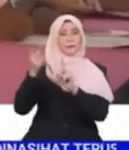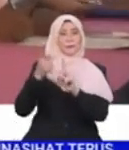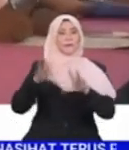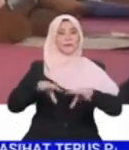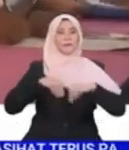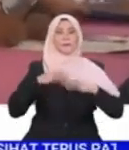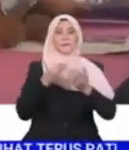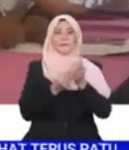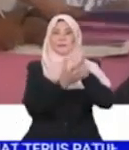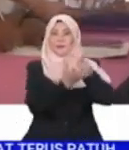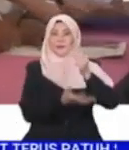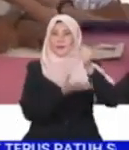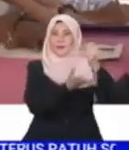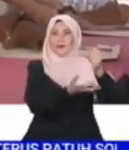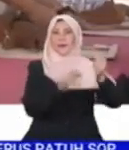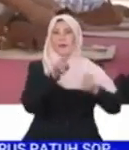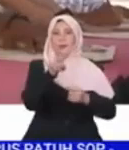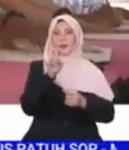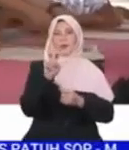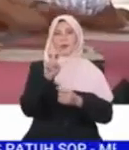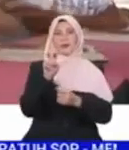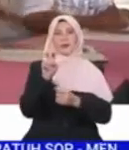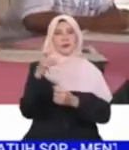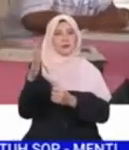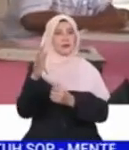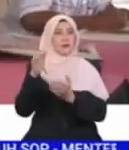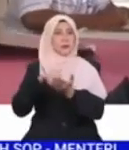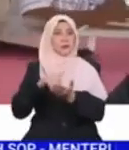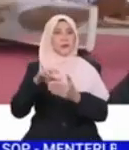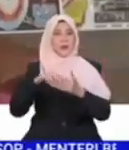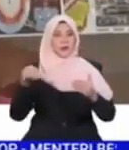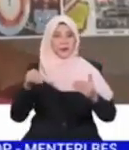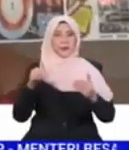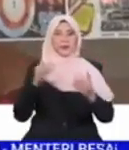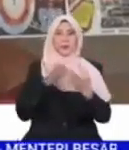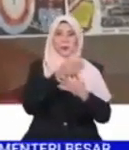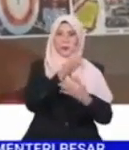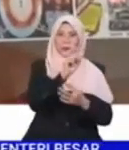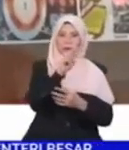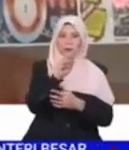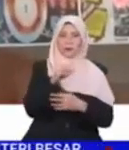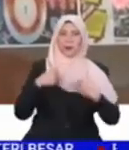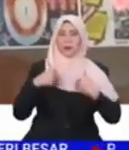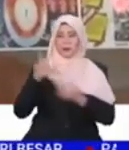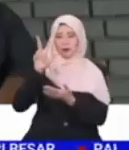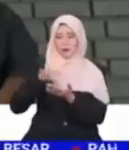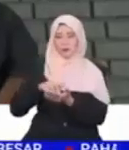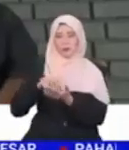menerima peruntukan hampir RM213,000 melalui skim ini yang melibatkan